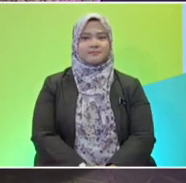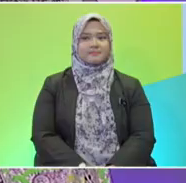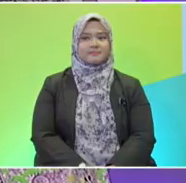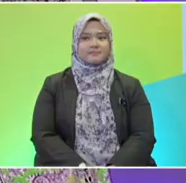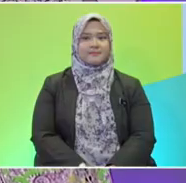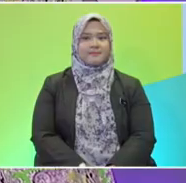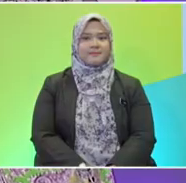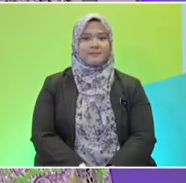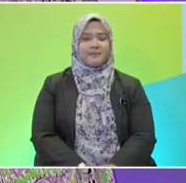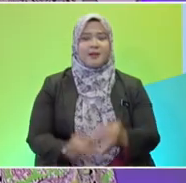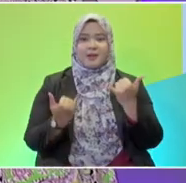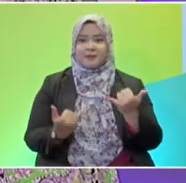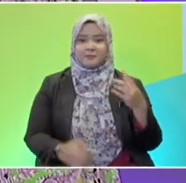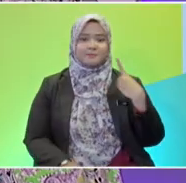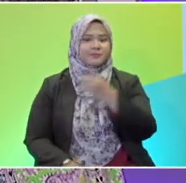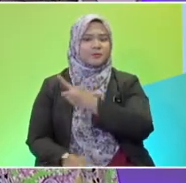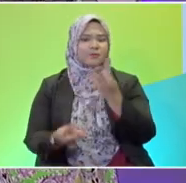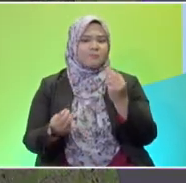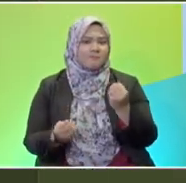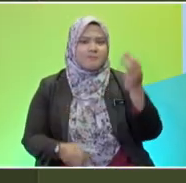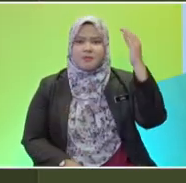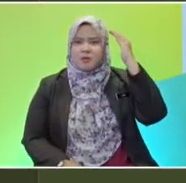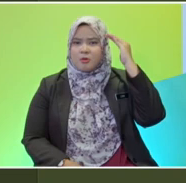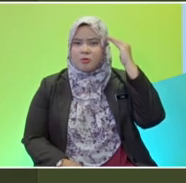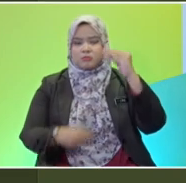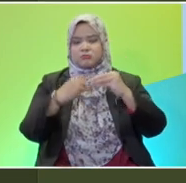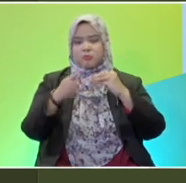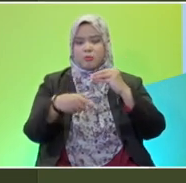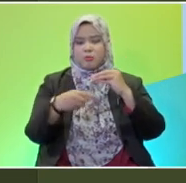kita mengenal simbol Ringgit Malaysia